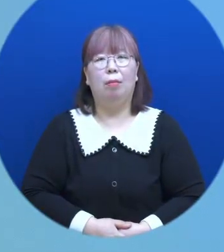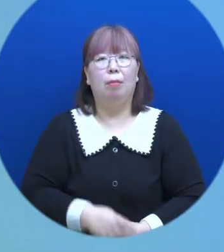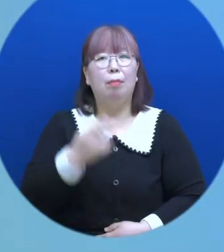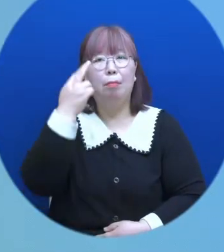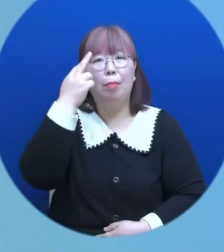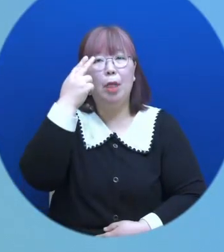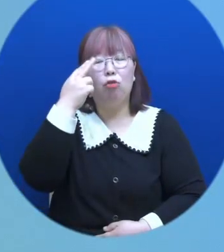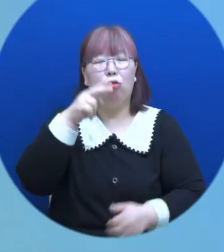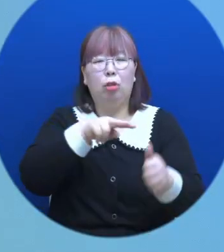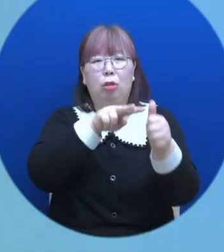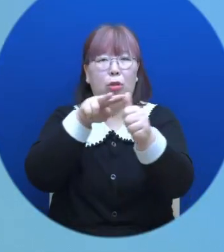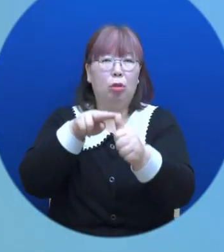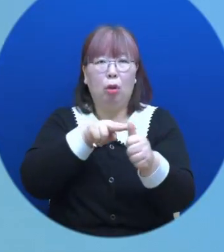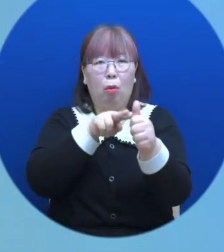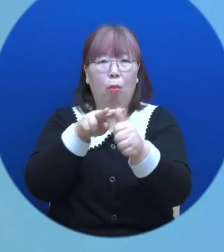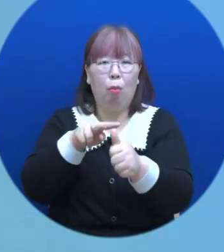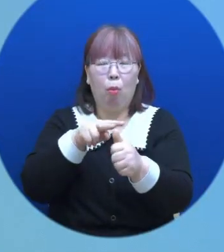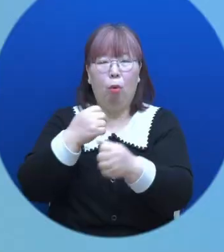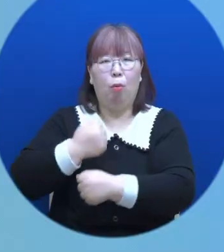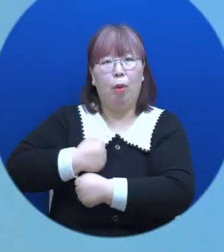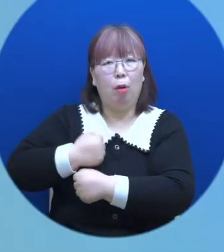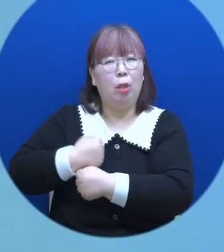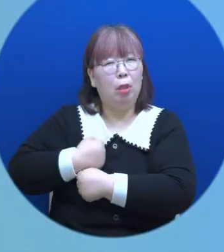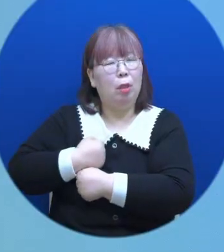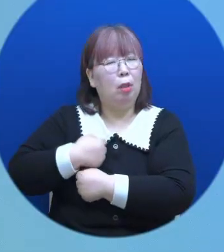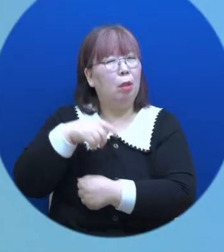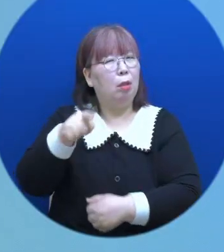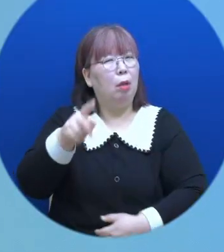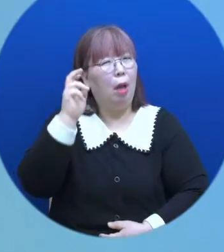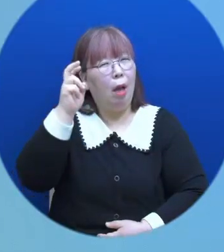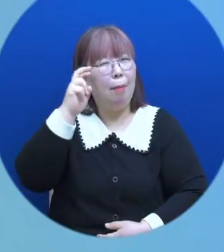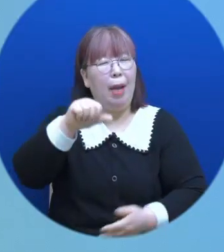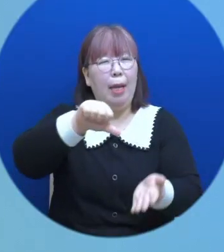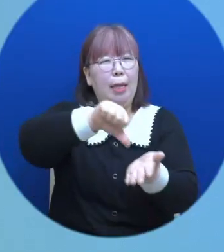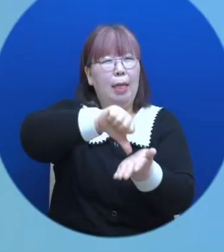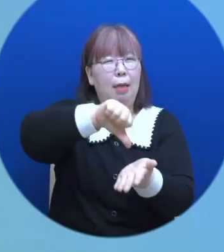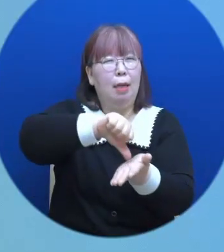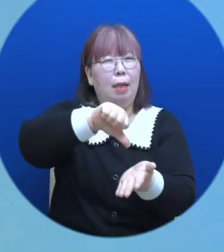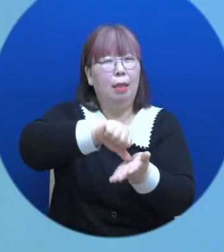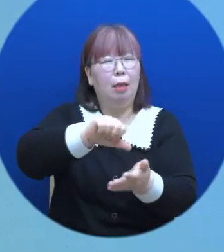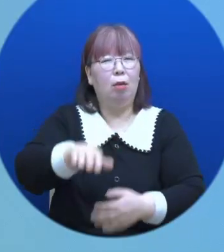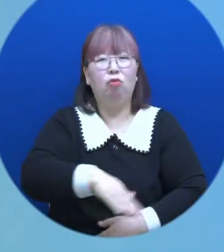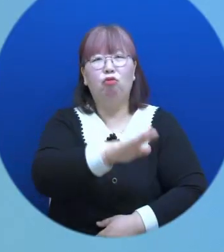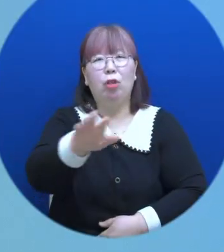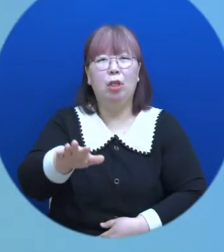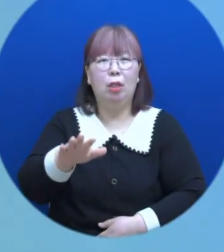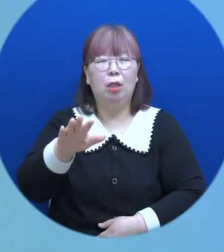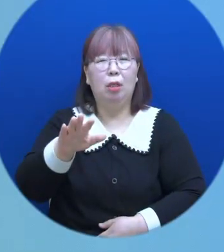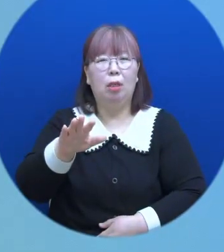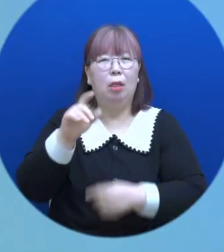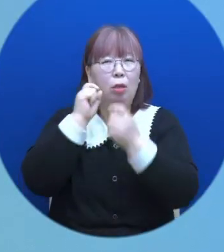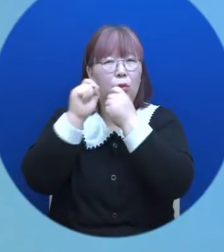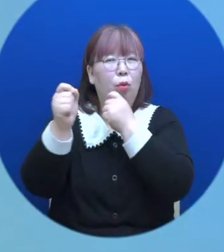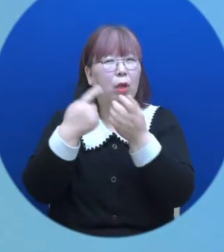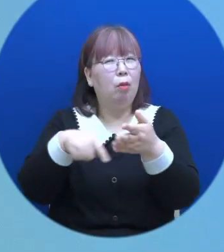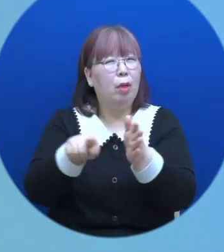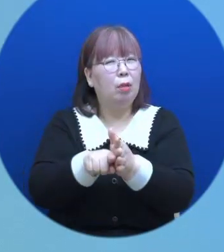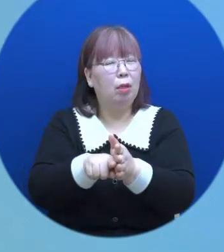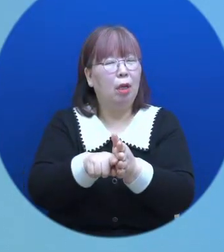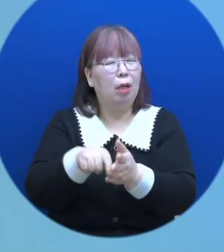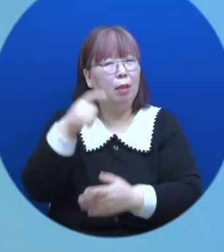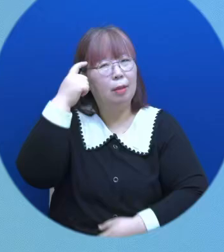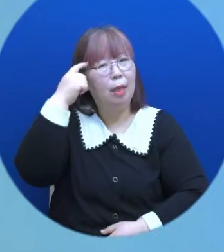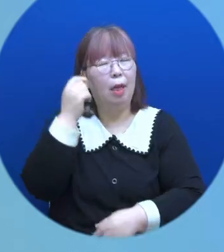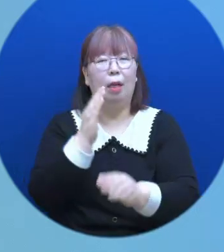미군 정보 당국은 이란이 기만 작전을 하고 있는지 모른다.